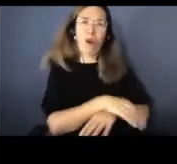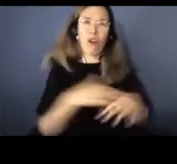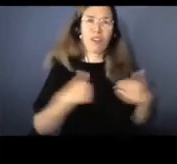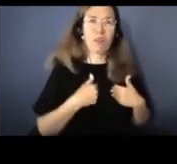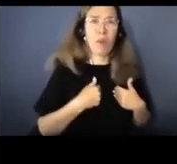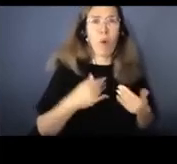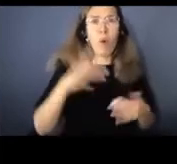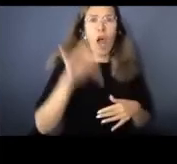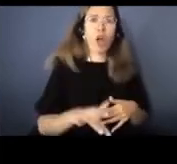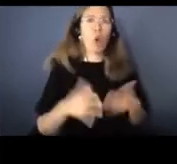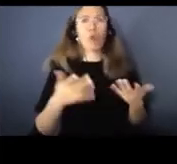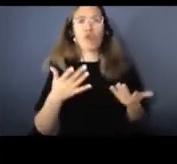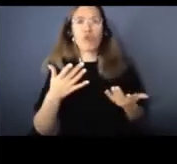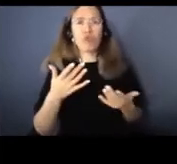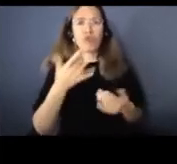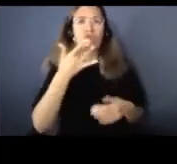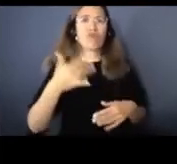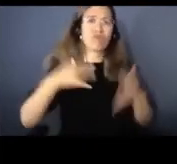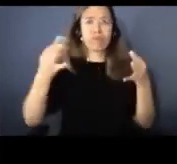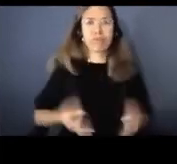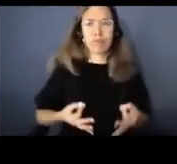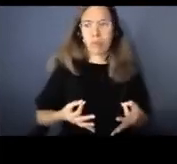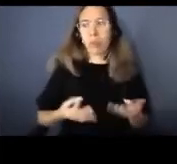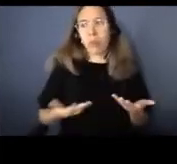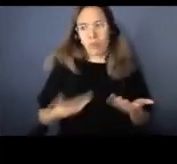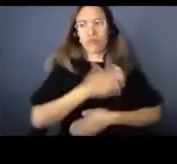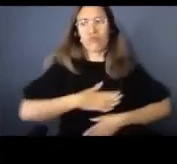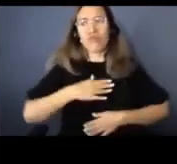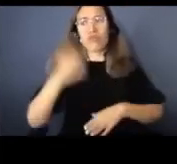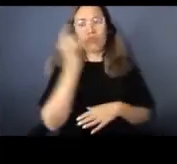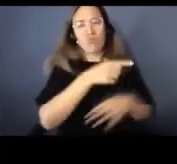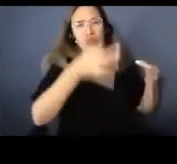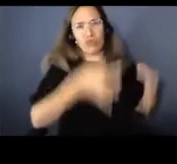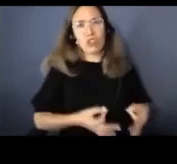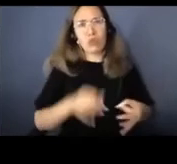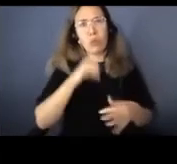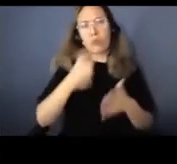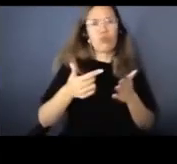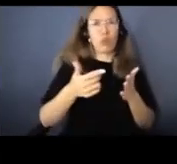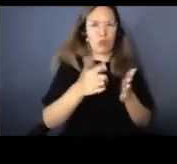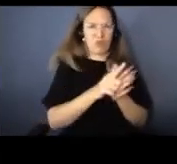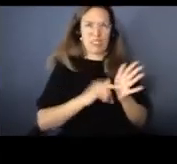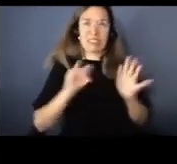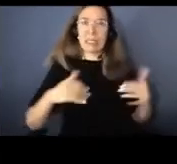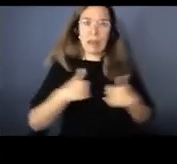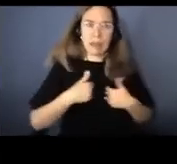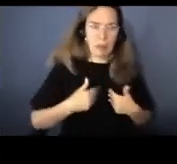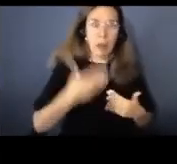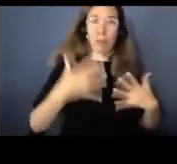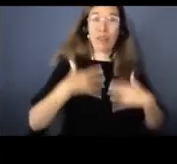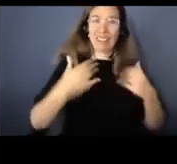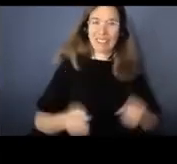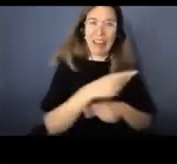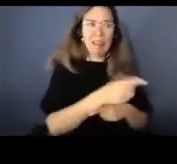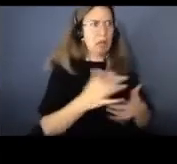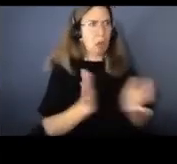seraient plus permises, ne seraient plus légitimes, parce qu'on parle quand même d'un animal qui est en santé, d'un animal qui ne représente aucun risque pour